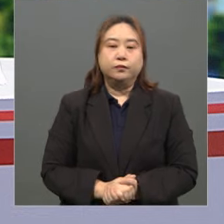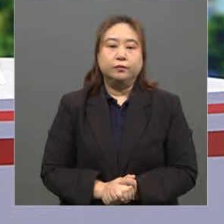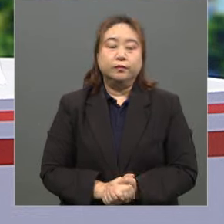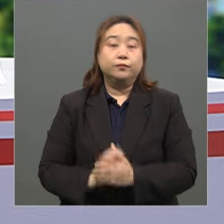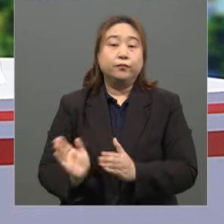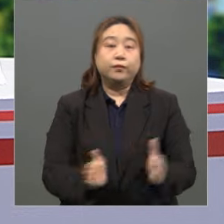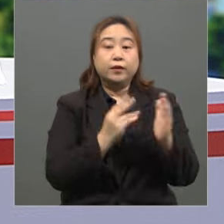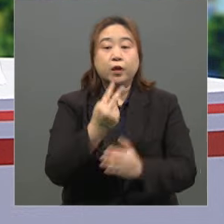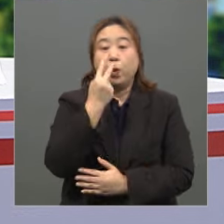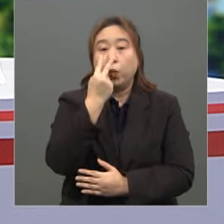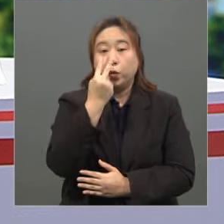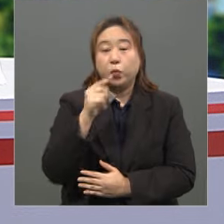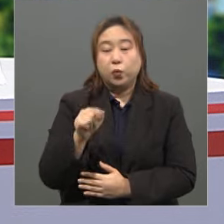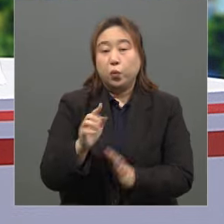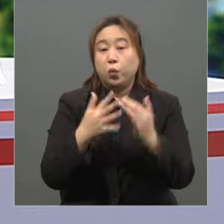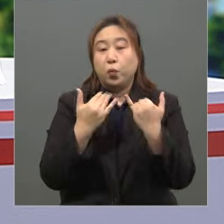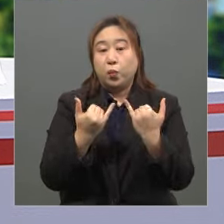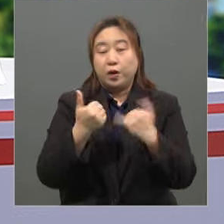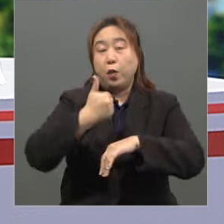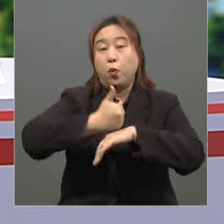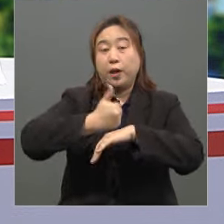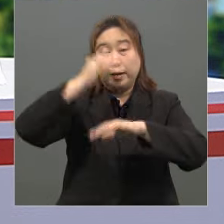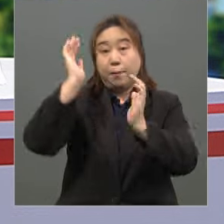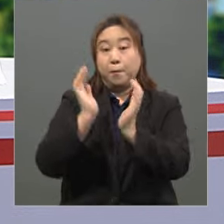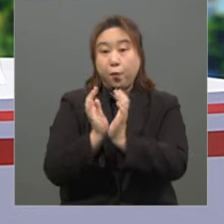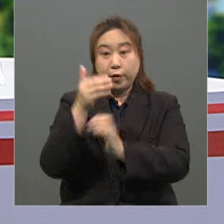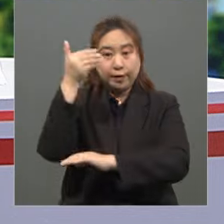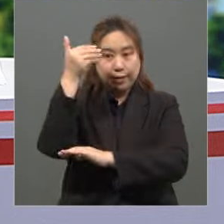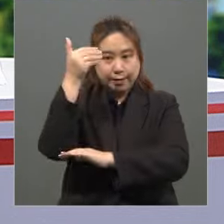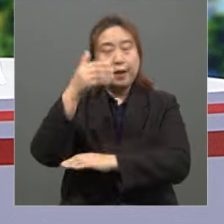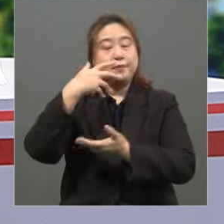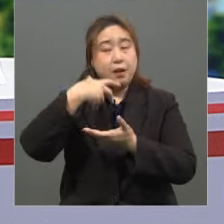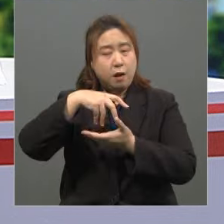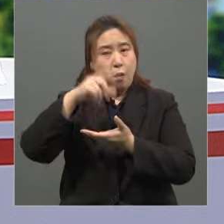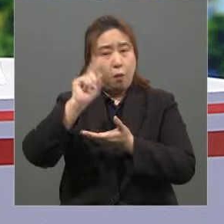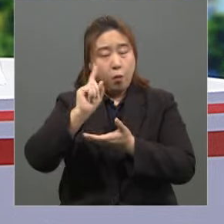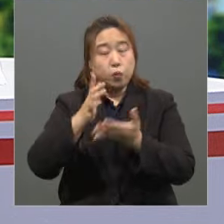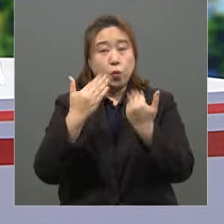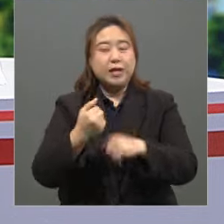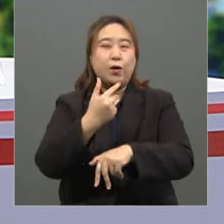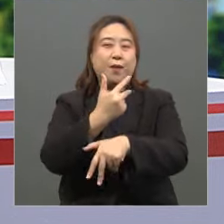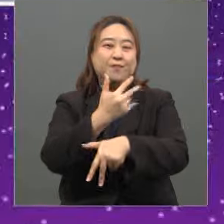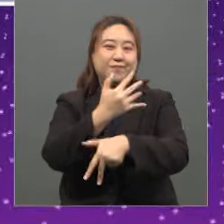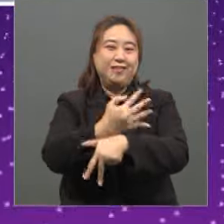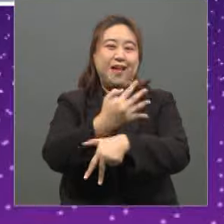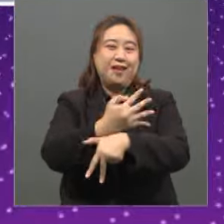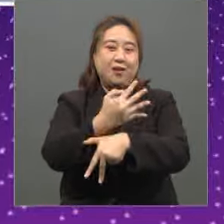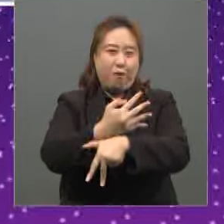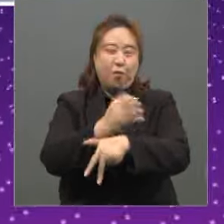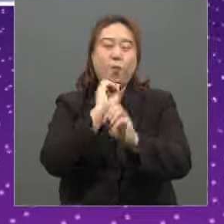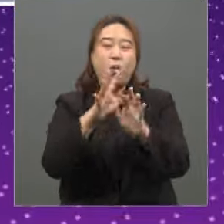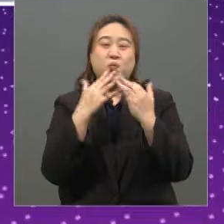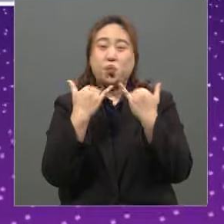ไปดูความคืบหน้าของคดีนี้กันค่ะวันนี้ทางผู้บัญชาการตำรวจแห่งชาติก็มีการแถลงความคืบหน้าสำหรับคดีดีไอคอนกรุ๊ปนะคะระบุบอกว่าณขณะ